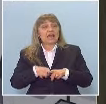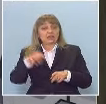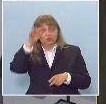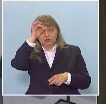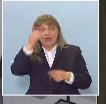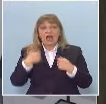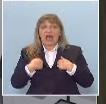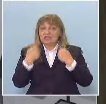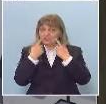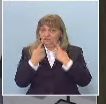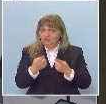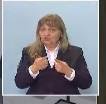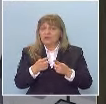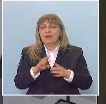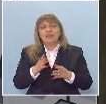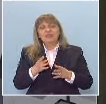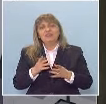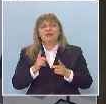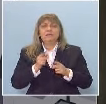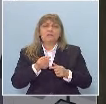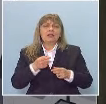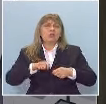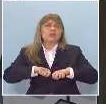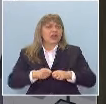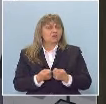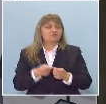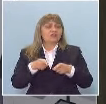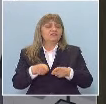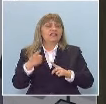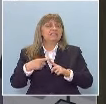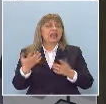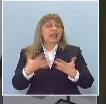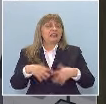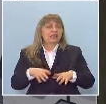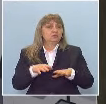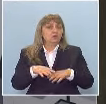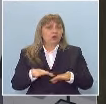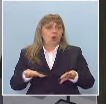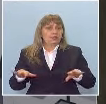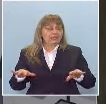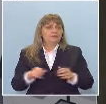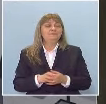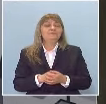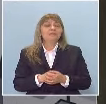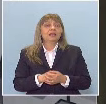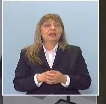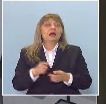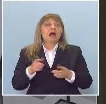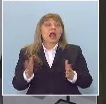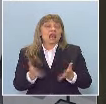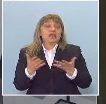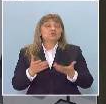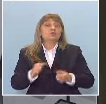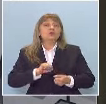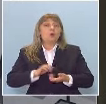и злоупотреби с тези технологии. Дигиталните технологии за обучение позволяват за много по-лесно и много по-добре